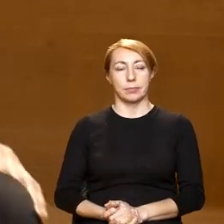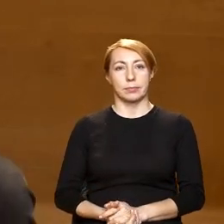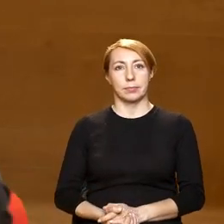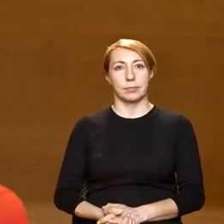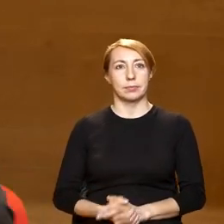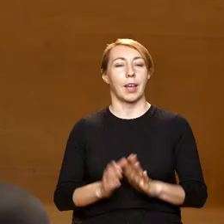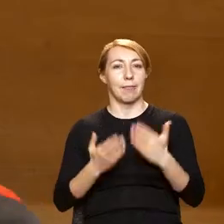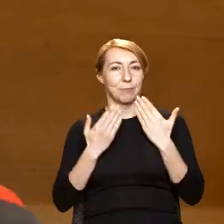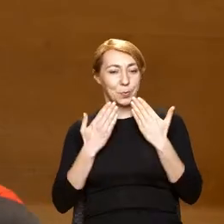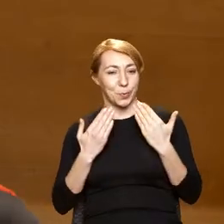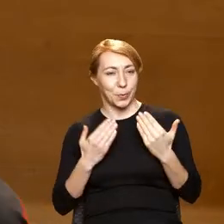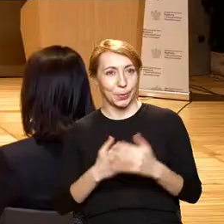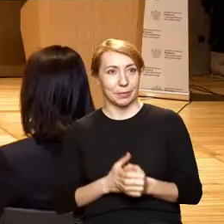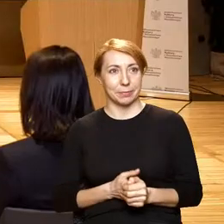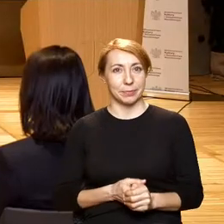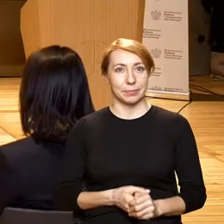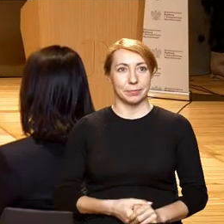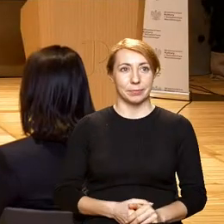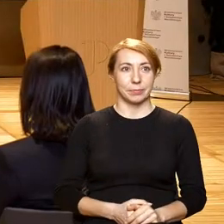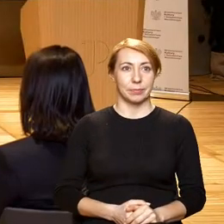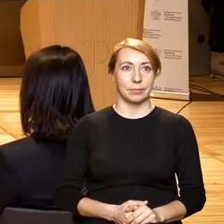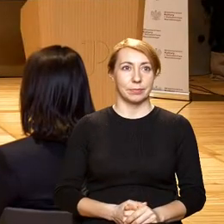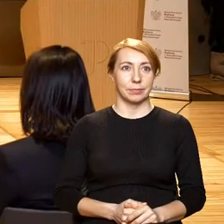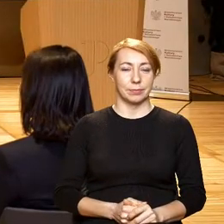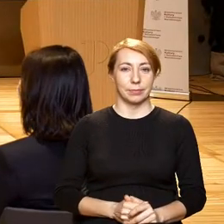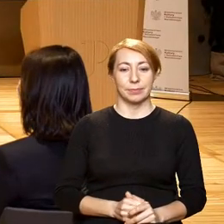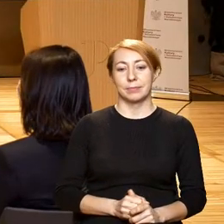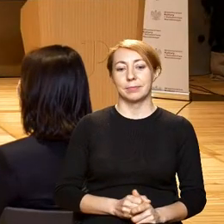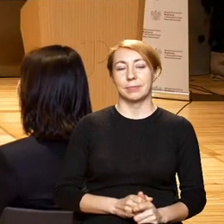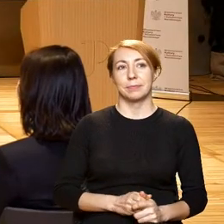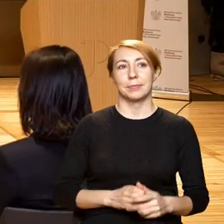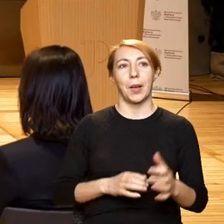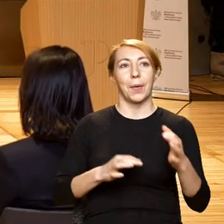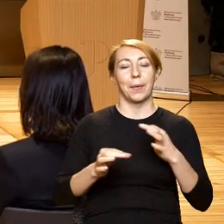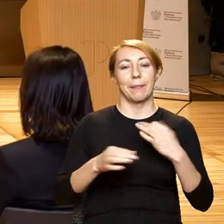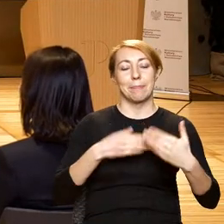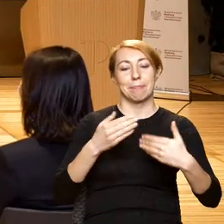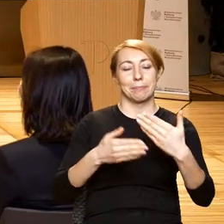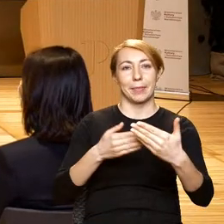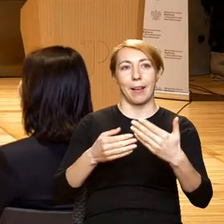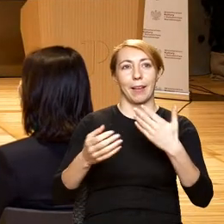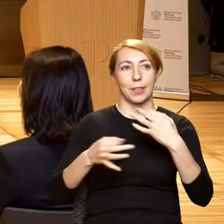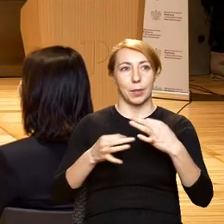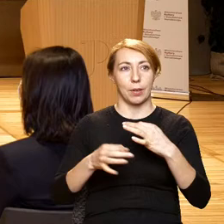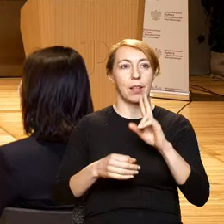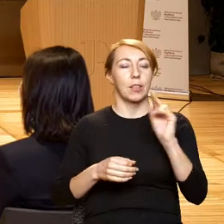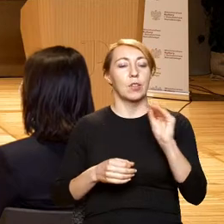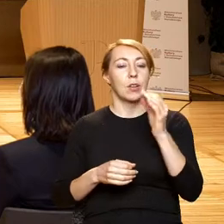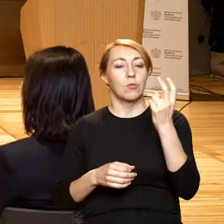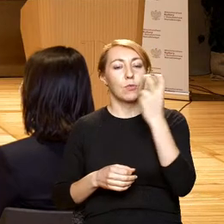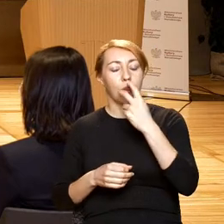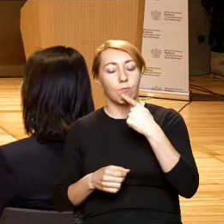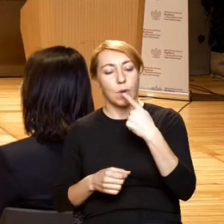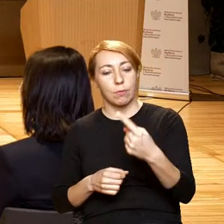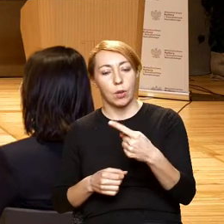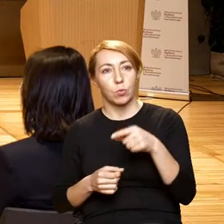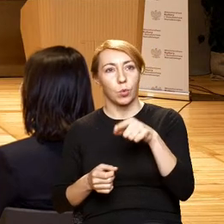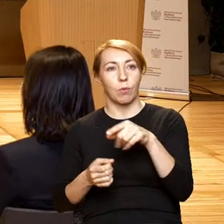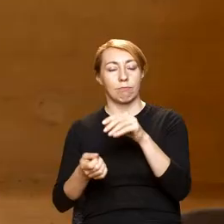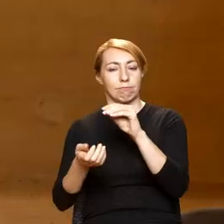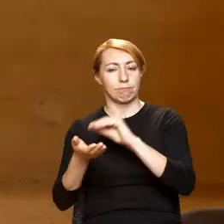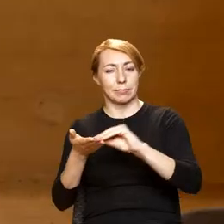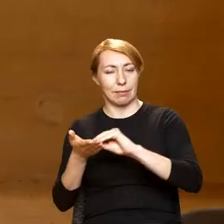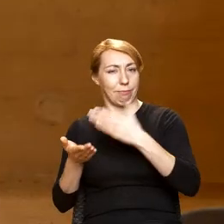Dziękujemy. To interpretacja dziejów, rozumiem. Można jeszcze ciekawostkę powiedzieć, już tutaj nie ma o tym,